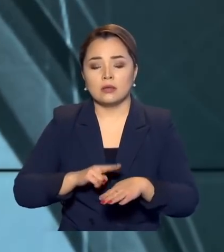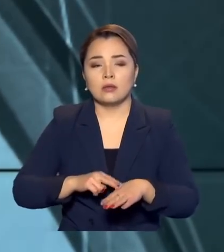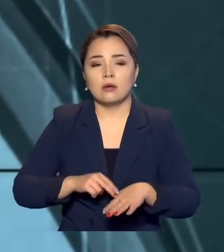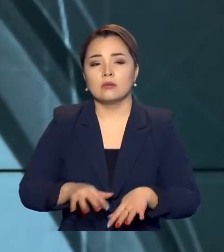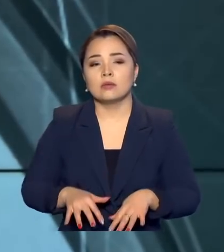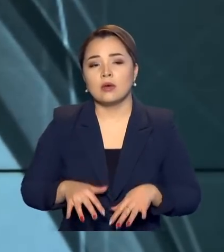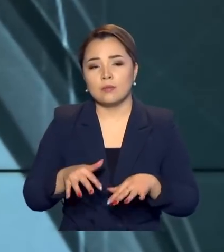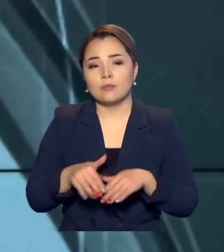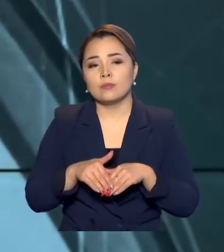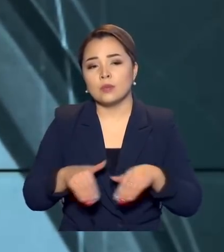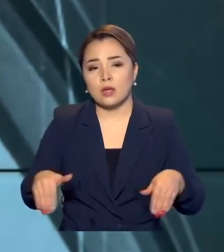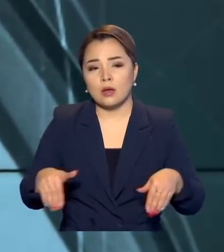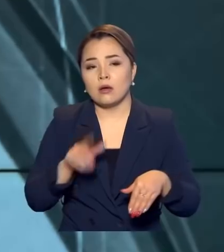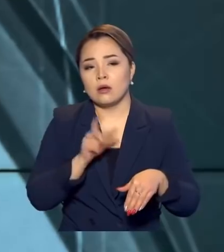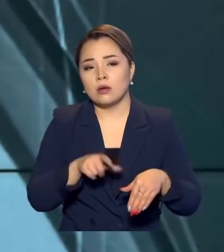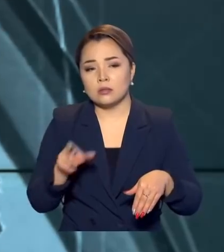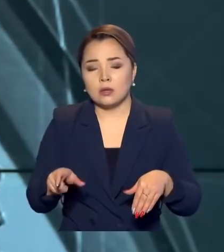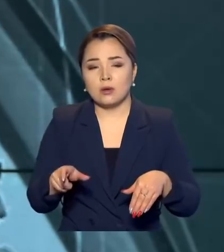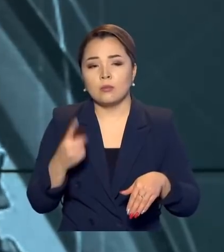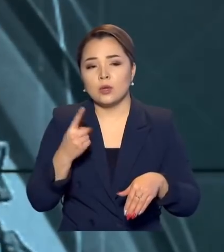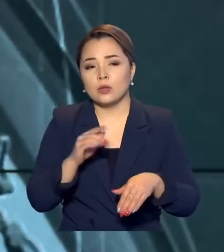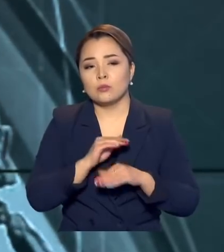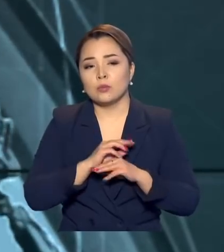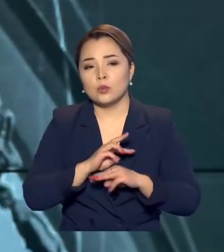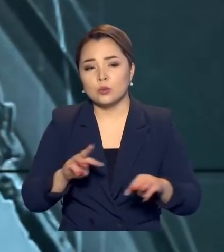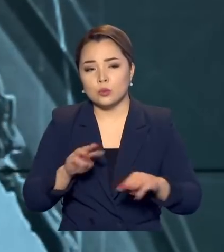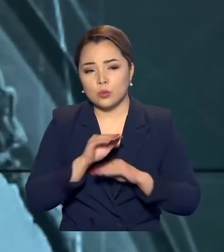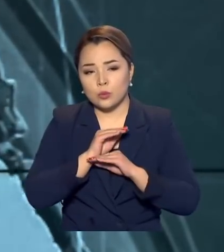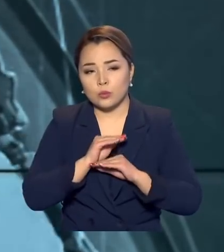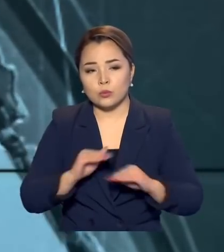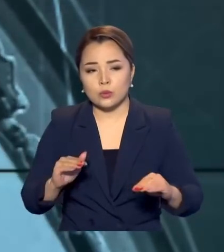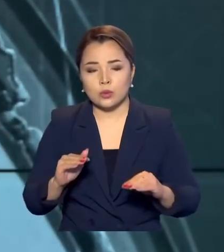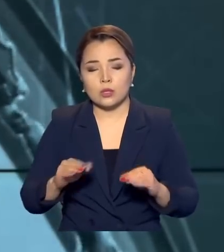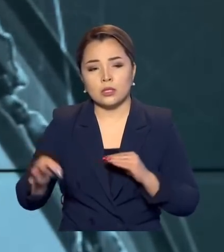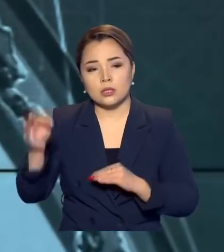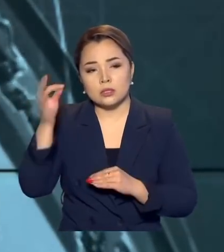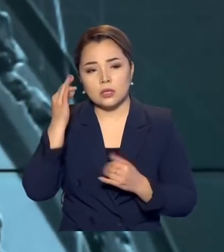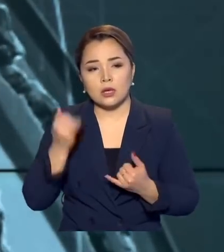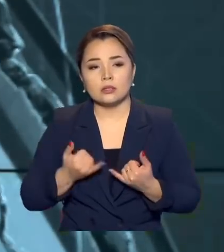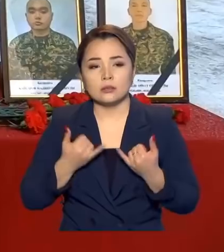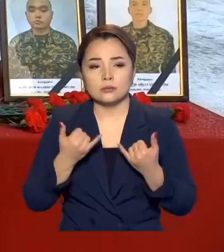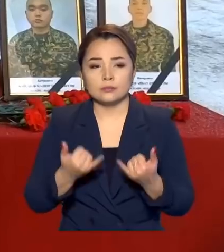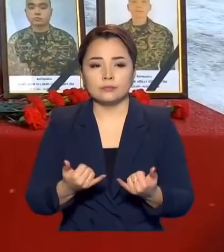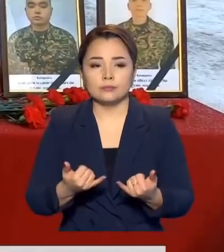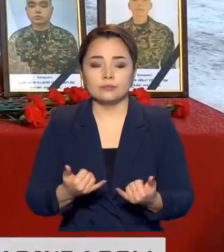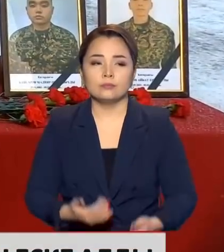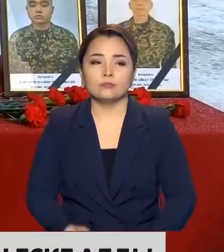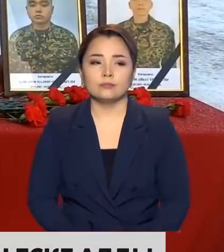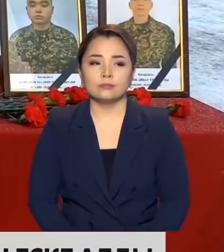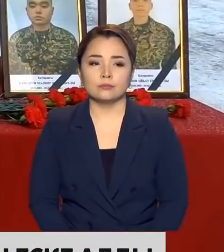қарақшылық шабуылдан қаза тапқан әріптестерін бір минут үнсіздікпен еске алды.